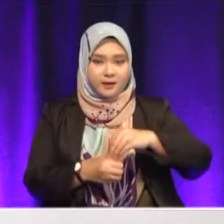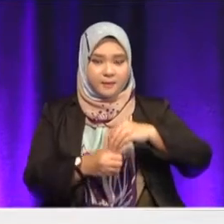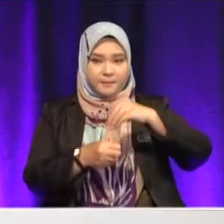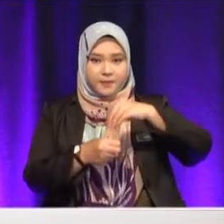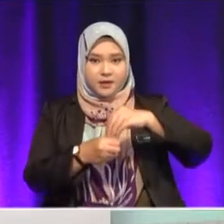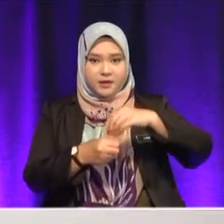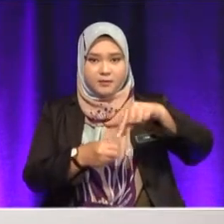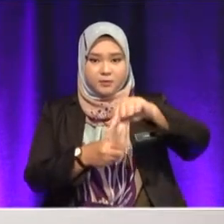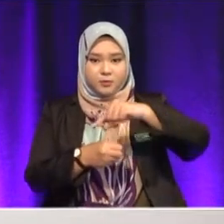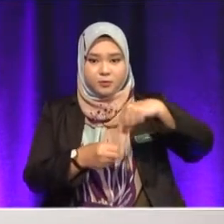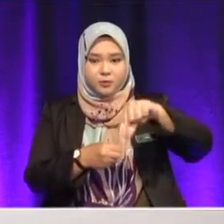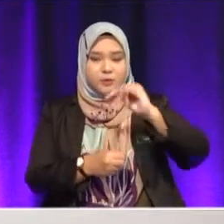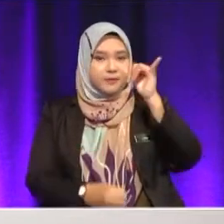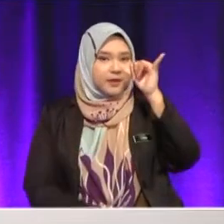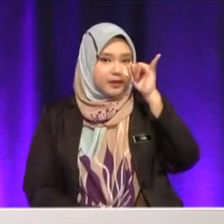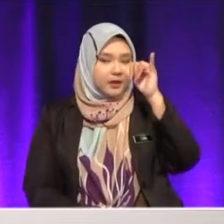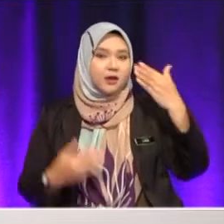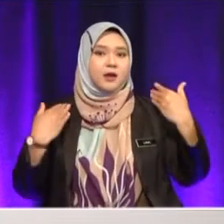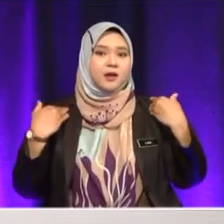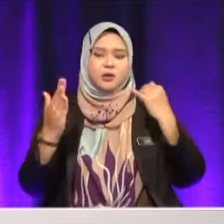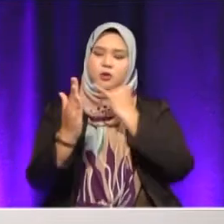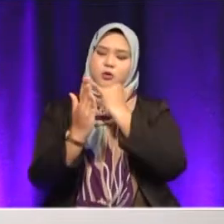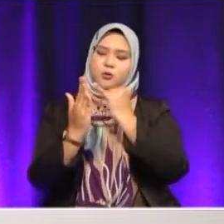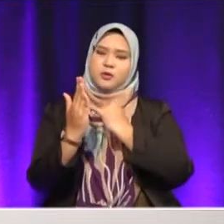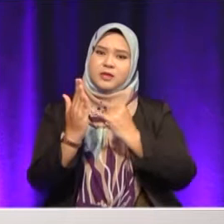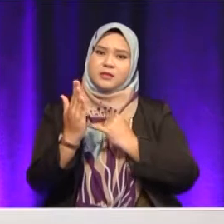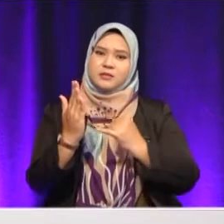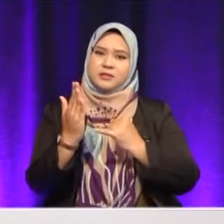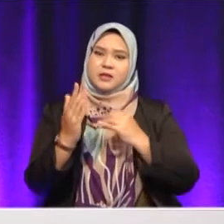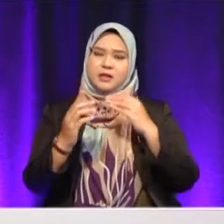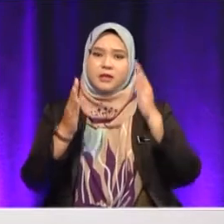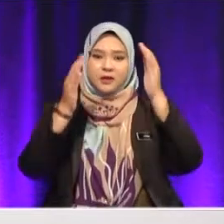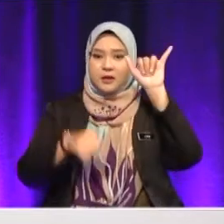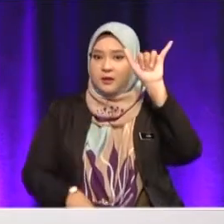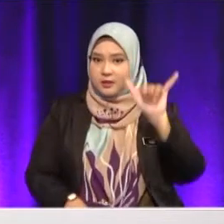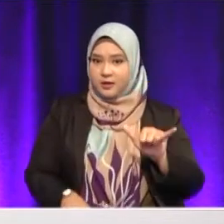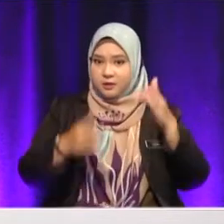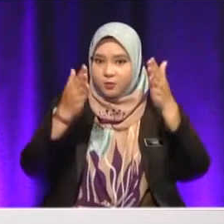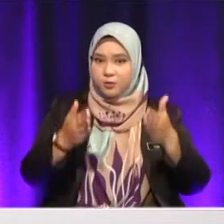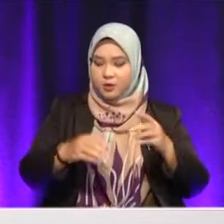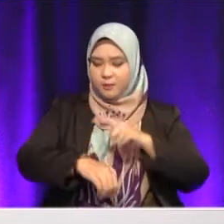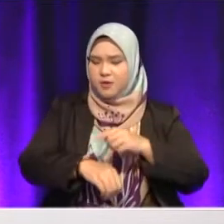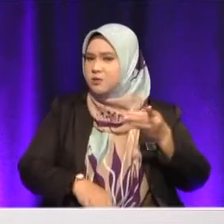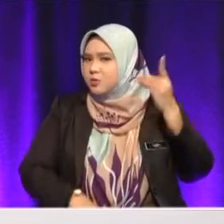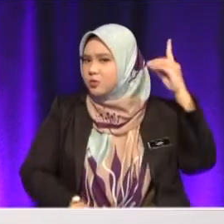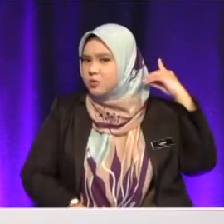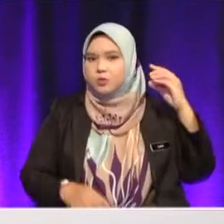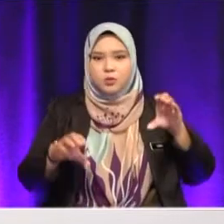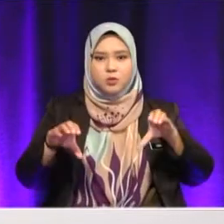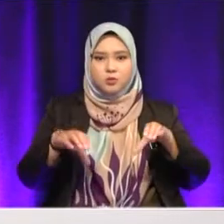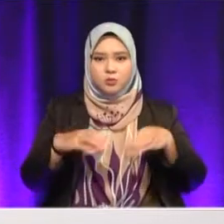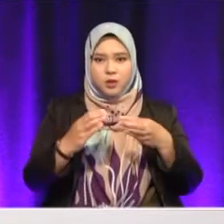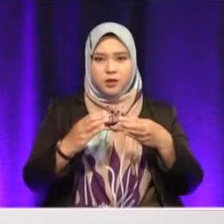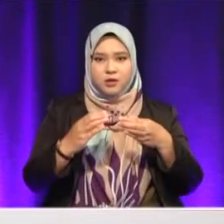tentunya equity Berburu menggunakan panah membawa buah kelapa menunggang kuda dan gajah terdapat